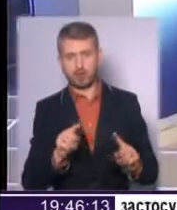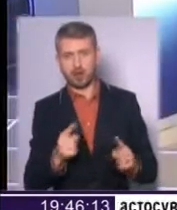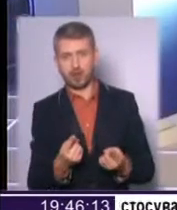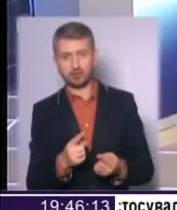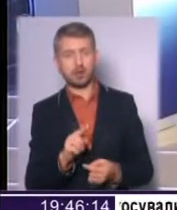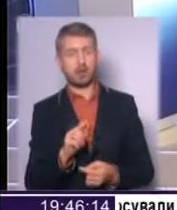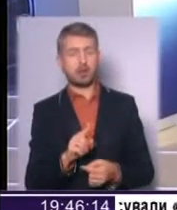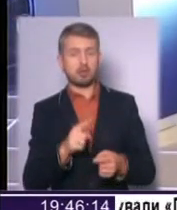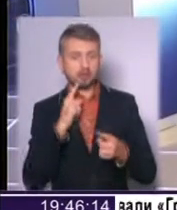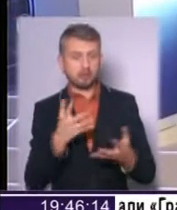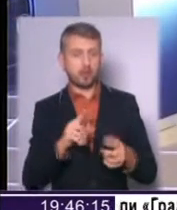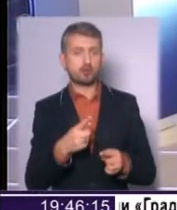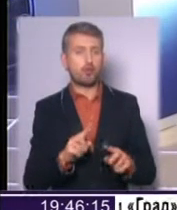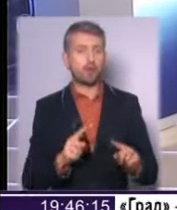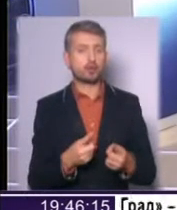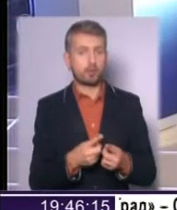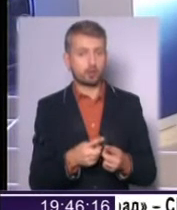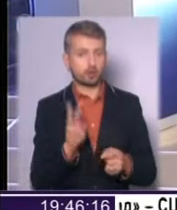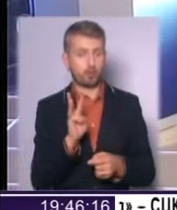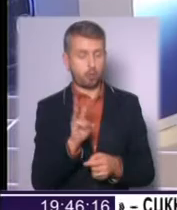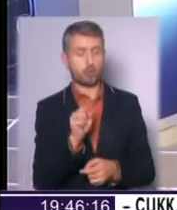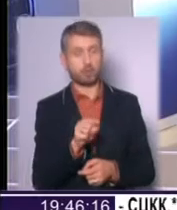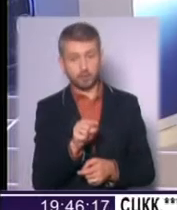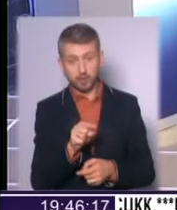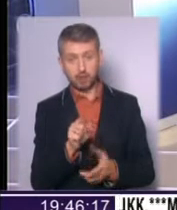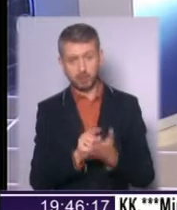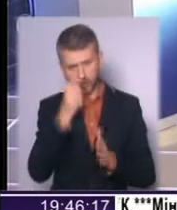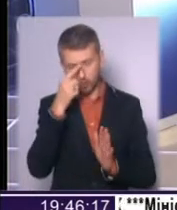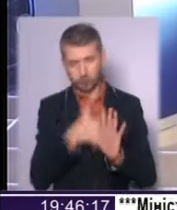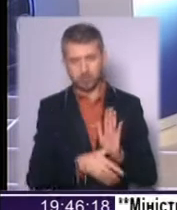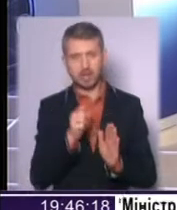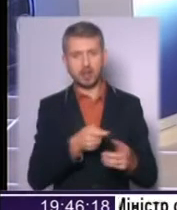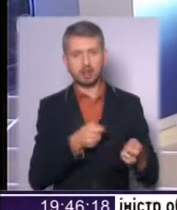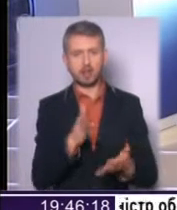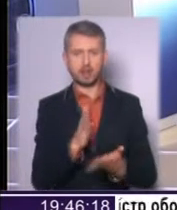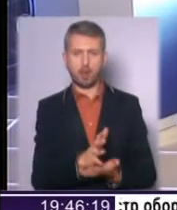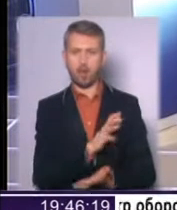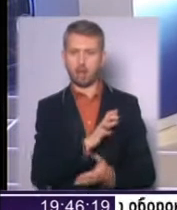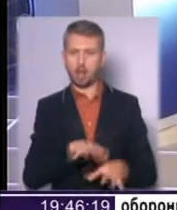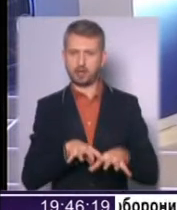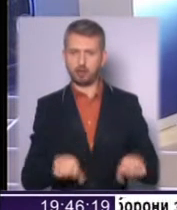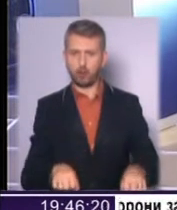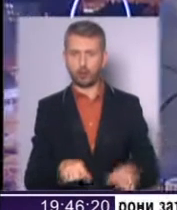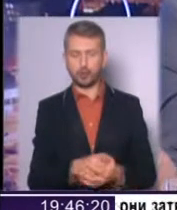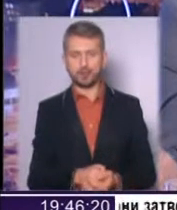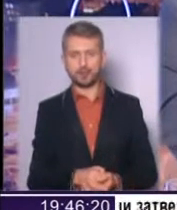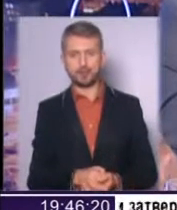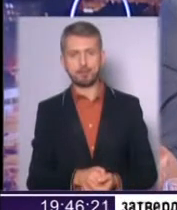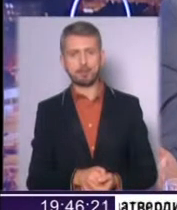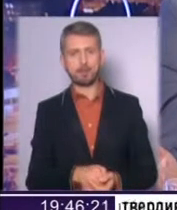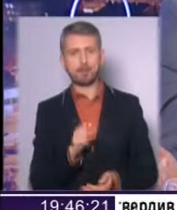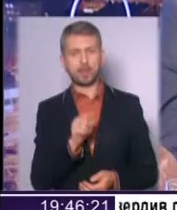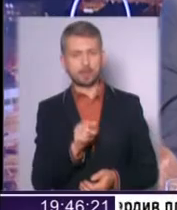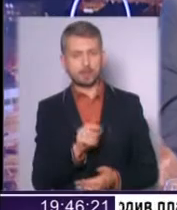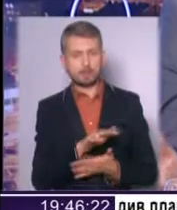найменший контроль на дільницях, відбулося якраз вкидання голосів і збільшення була штучна явка для того, щоб завалити Свободу, щоб Свобода